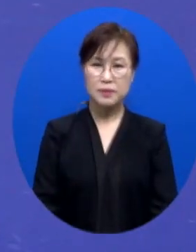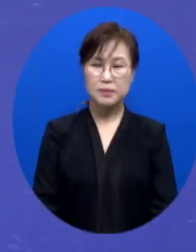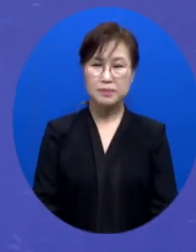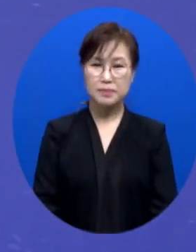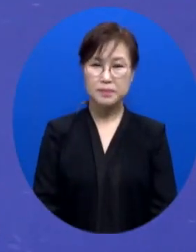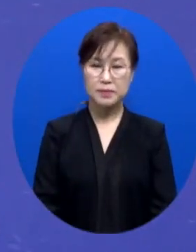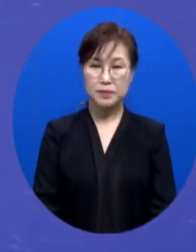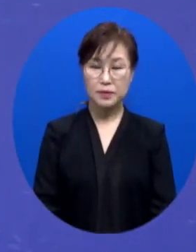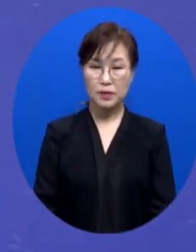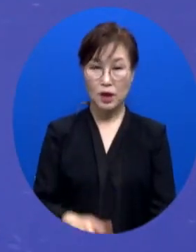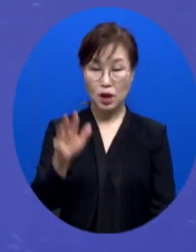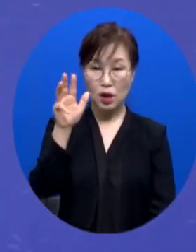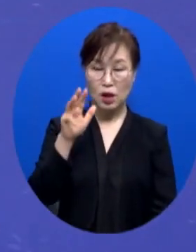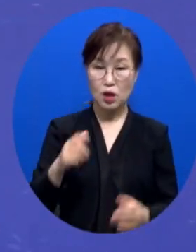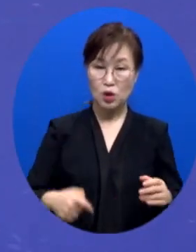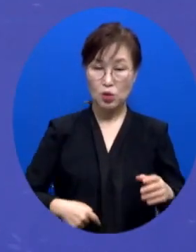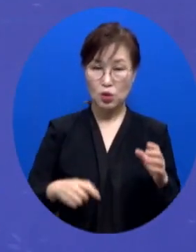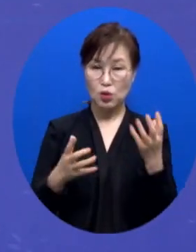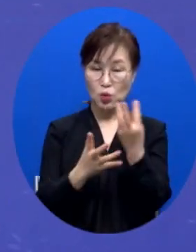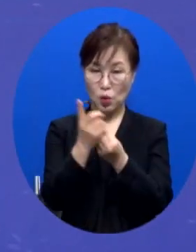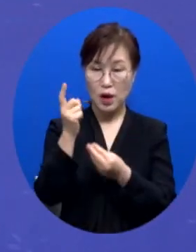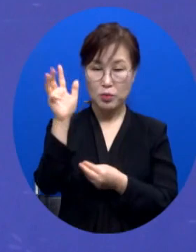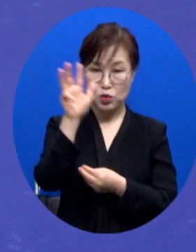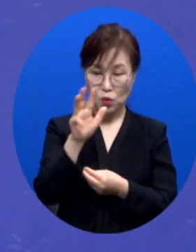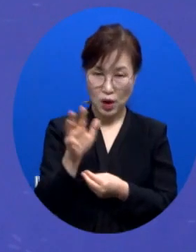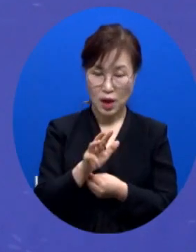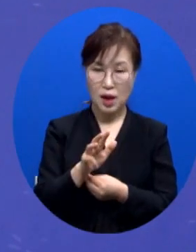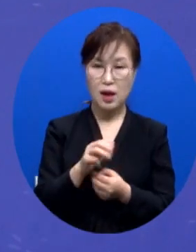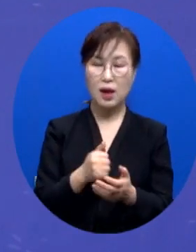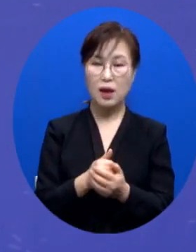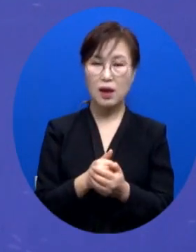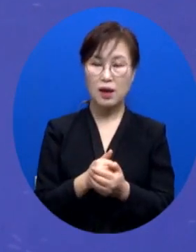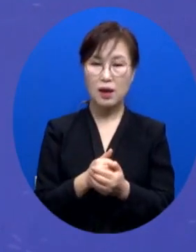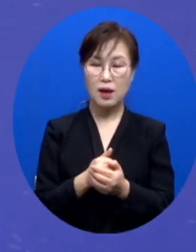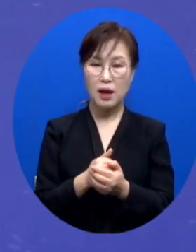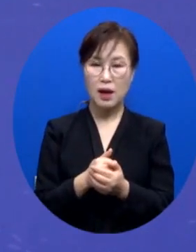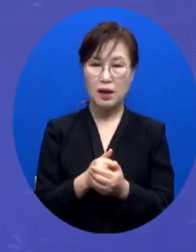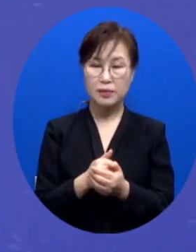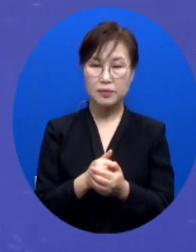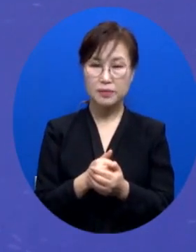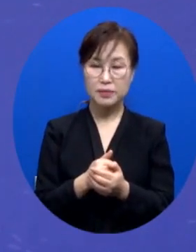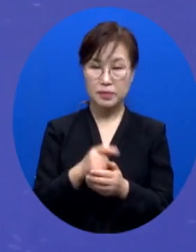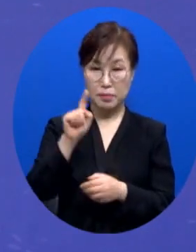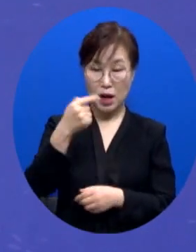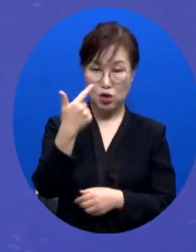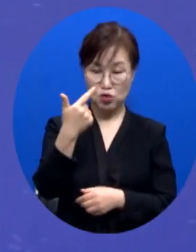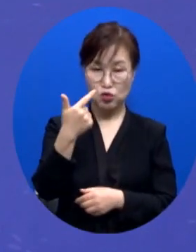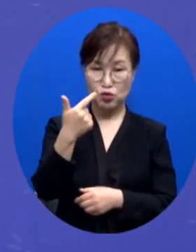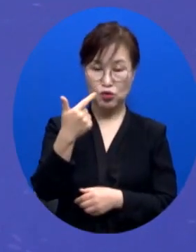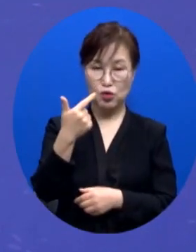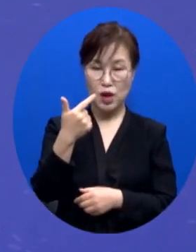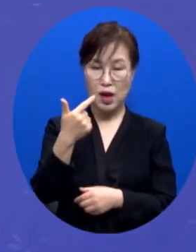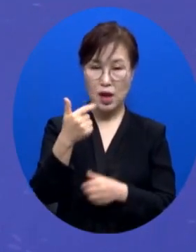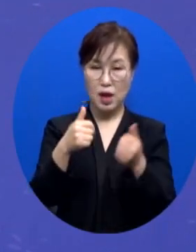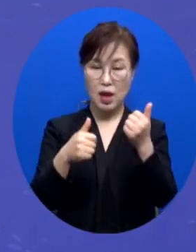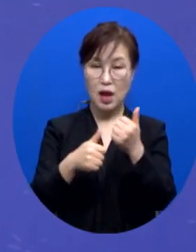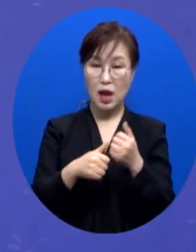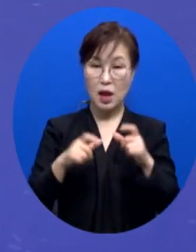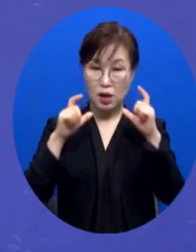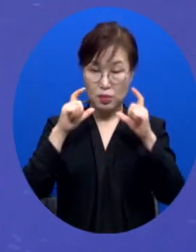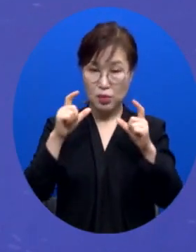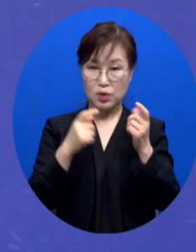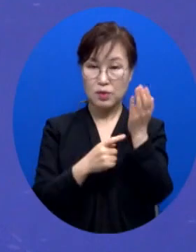대한예술기장로회 통합총회가 24일 한국교회 100주년 기념관 대강당에서 106회 부총회장 소견